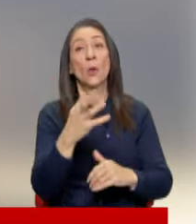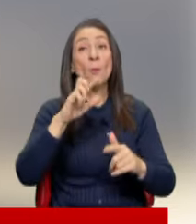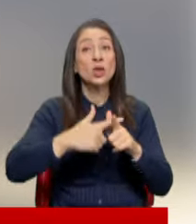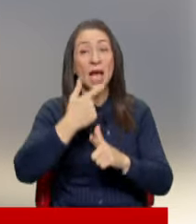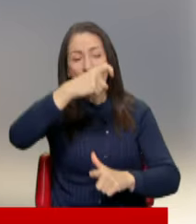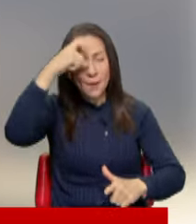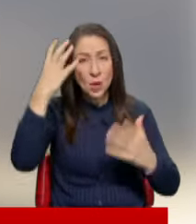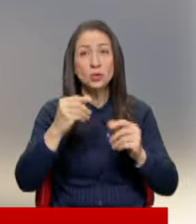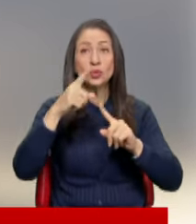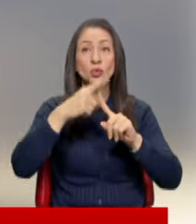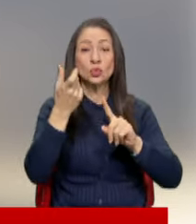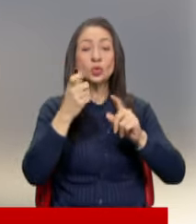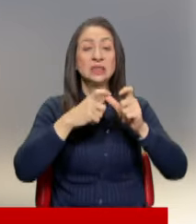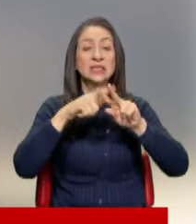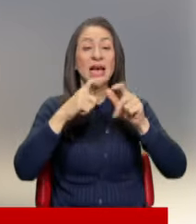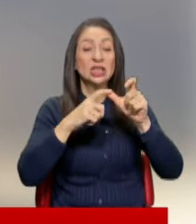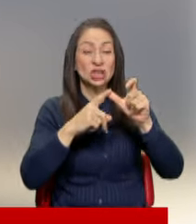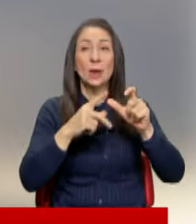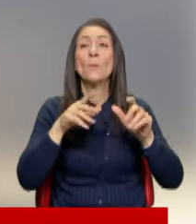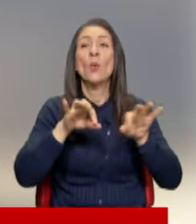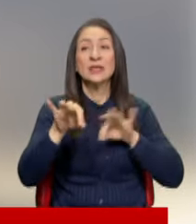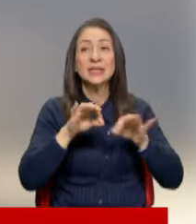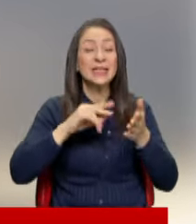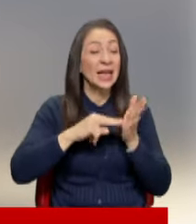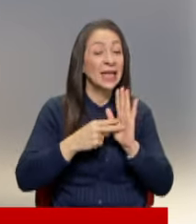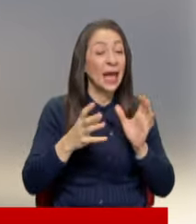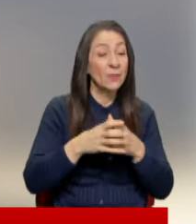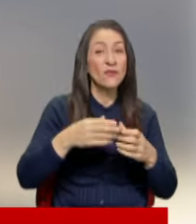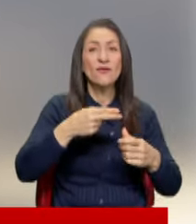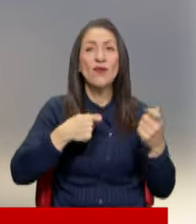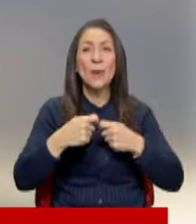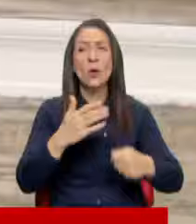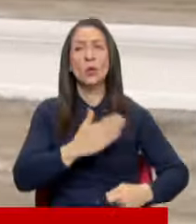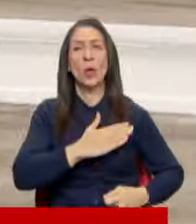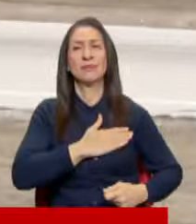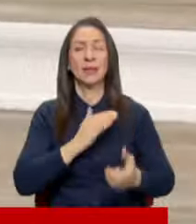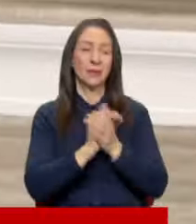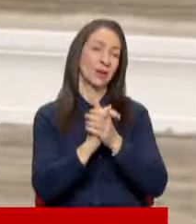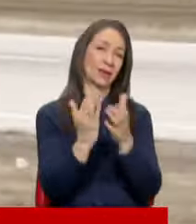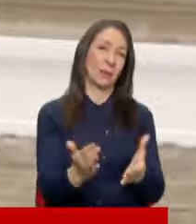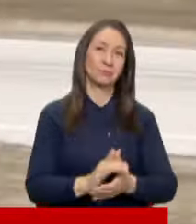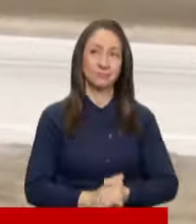projede emeği geçen tusaş mühendislerimiz teknik ekiplerimizi firmalarımız yürekten tebrik